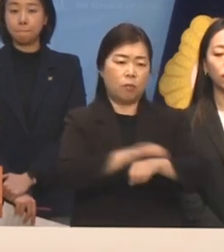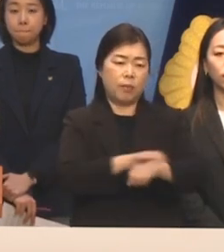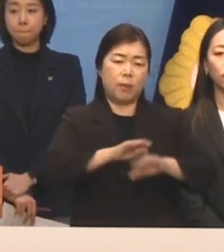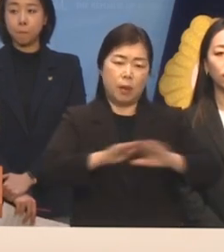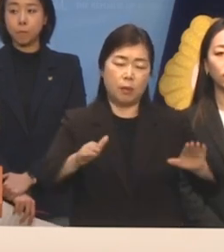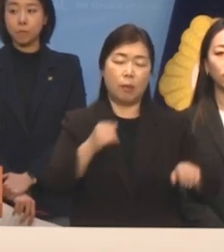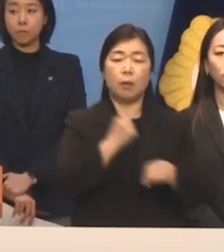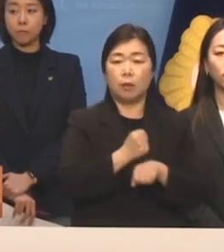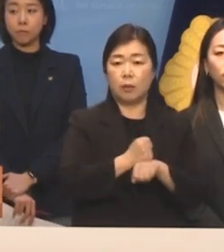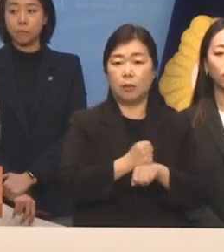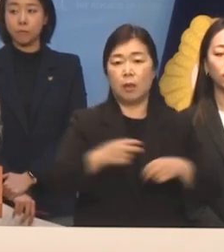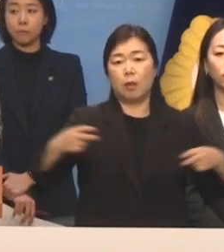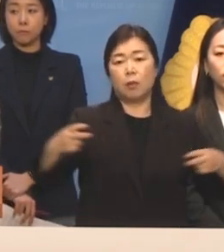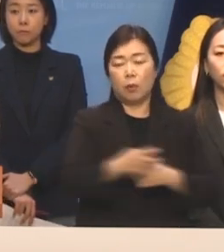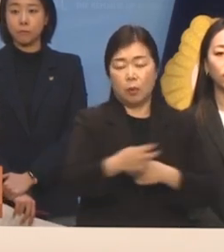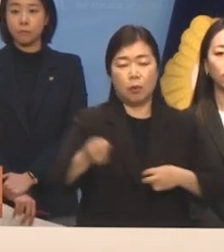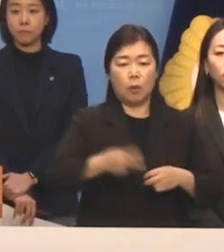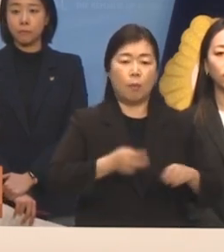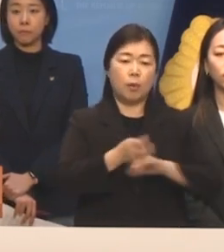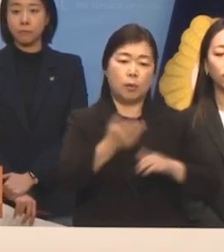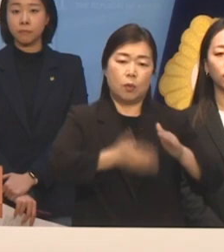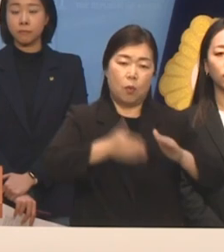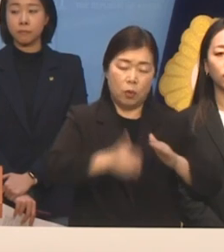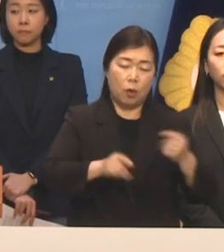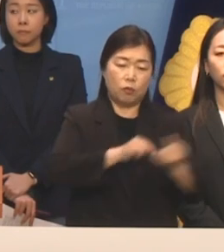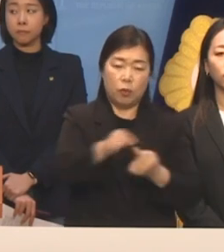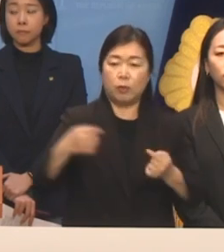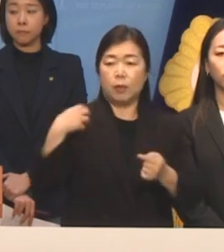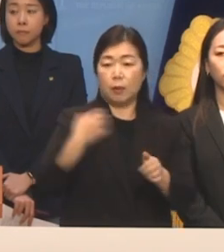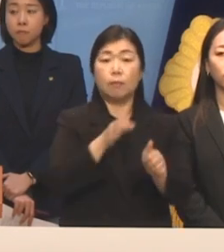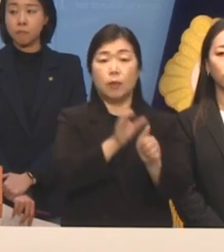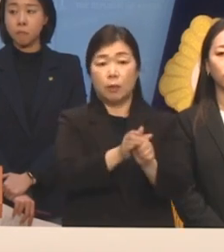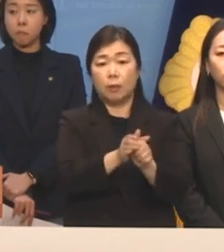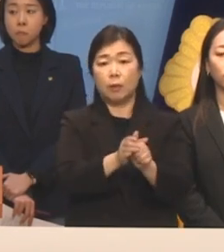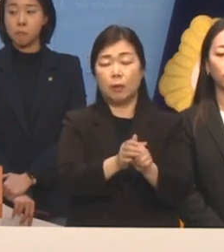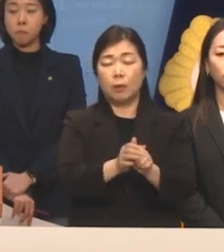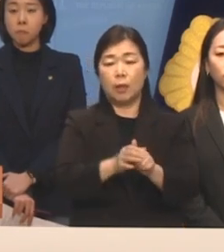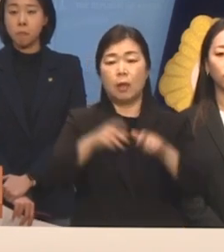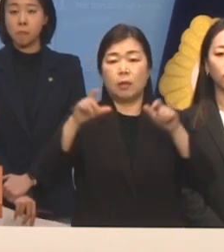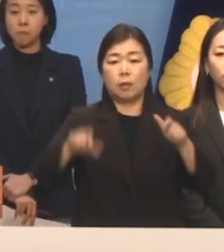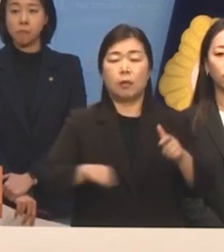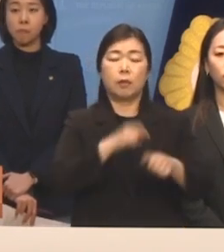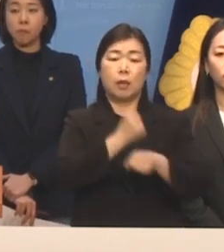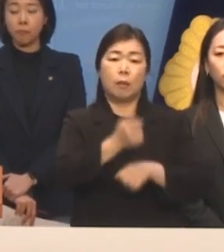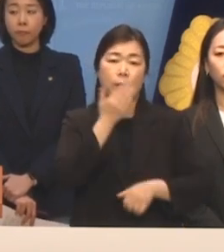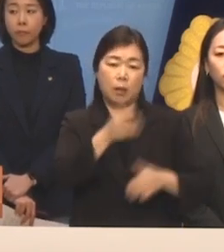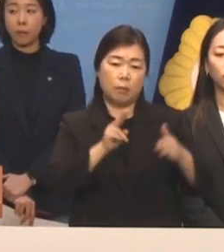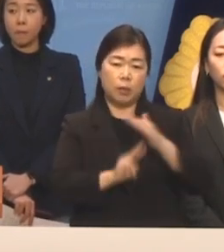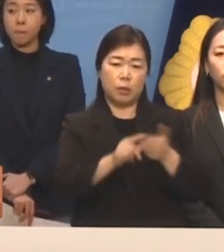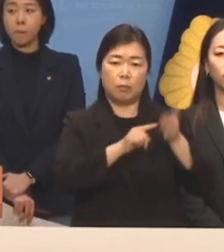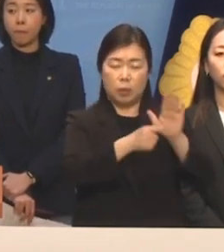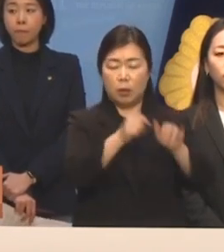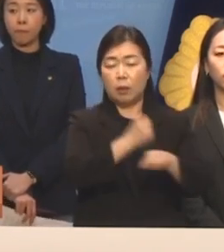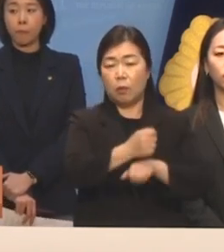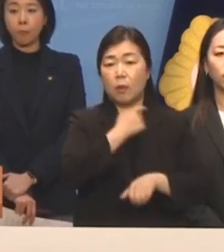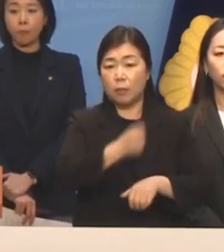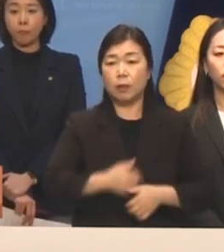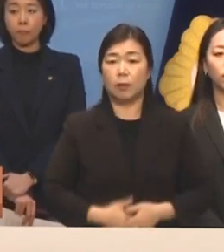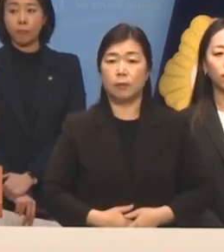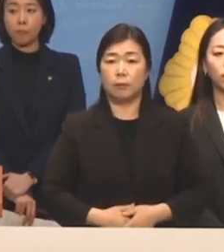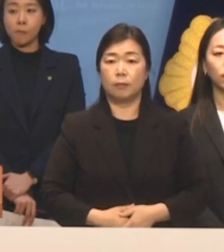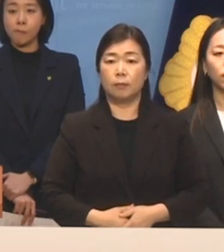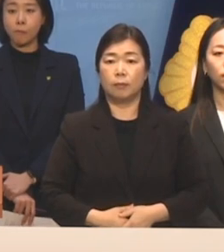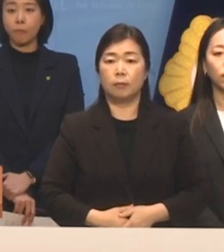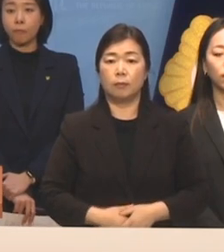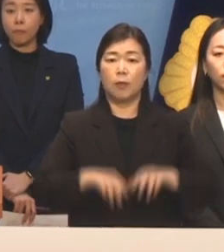제정과 전면적인 버스 공영제 실현을 통한 지역 비전을 제시하겠습니다. 고 노회찬 의원의 6411